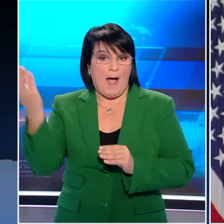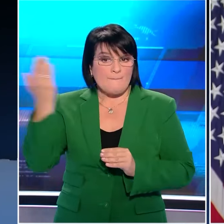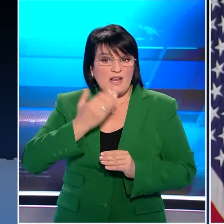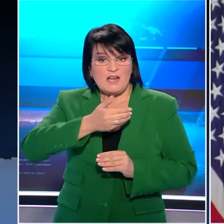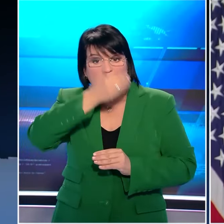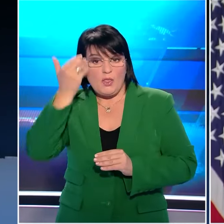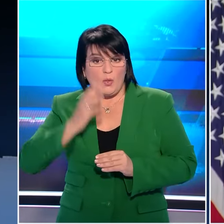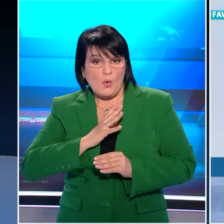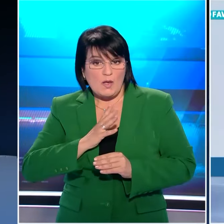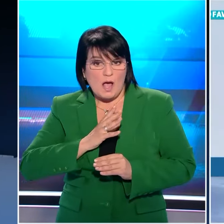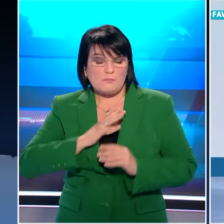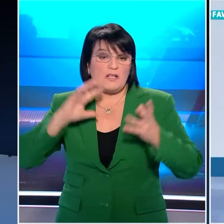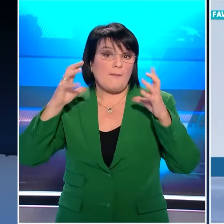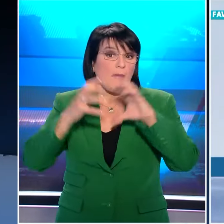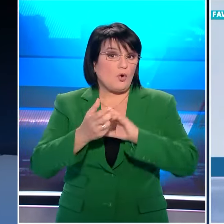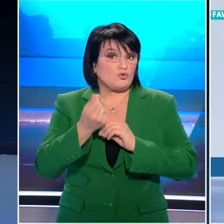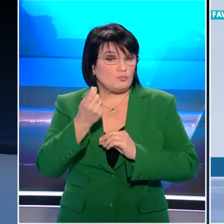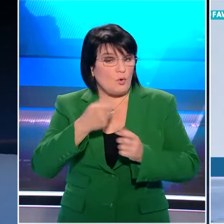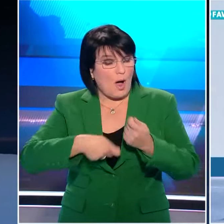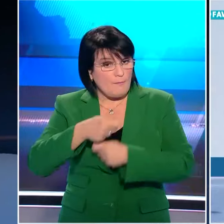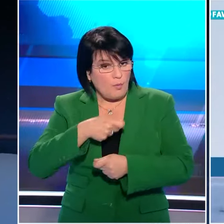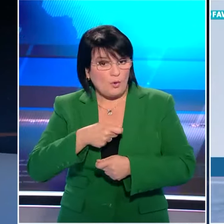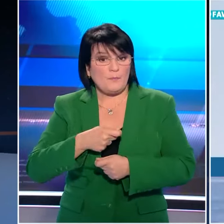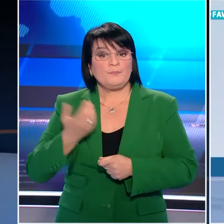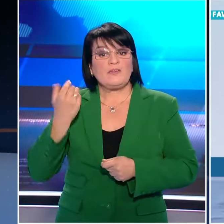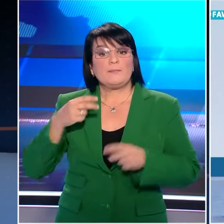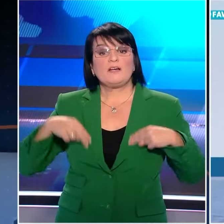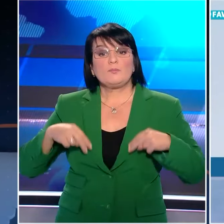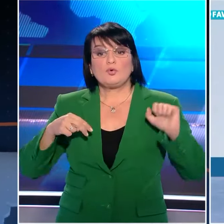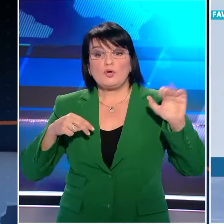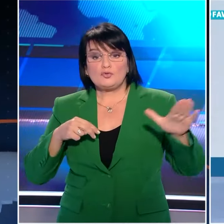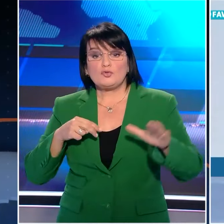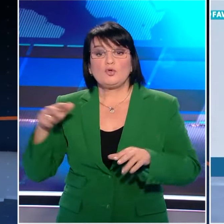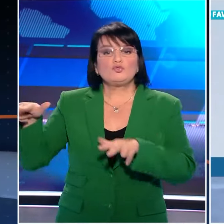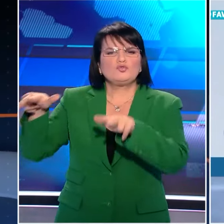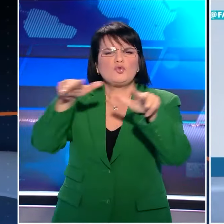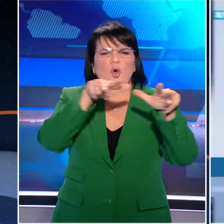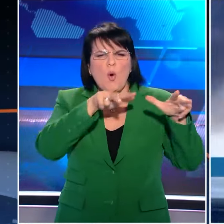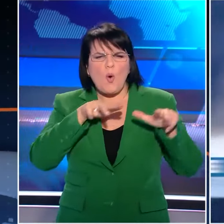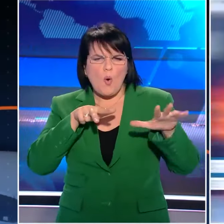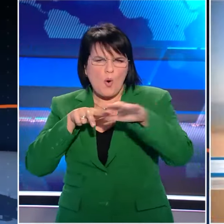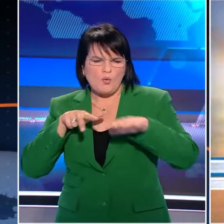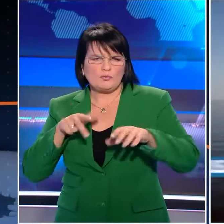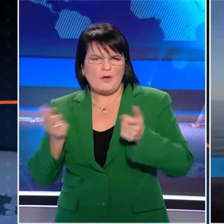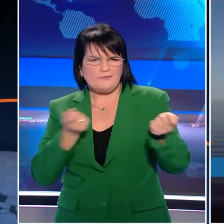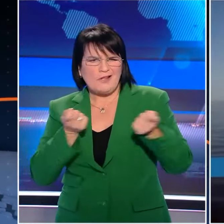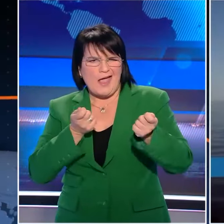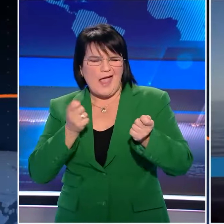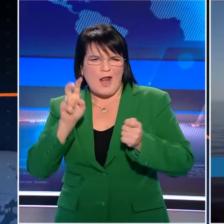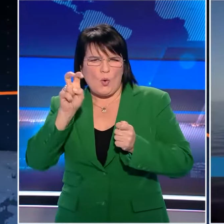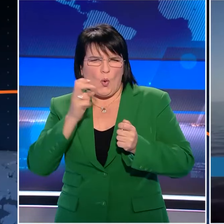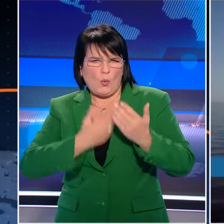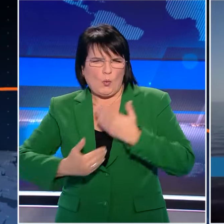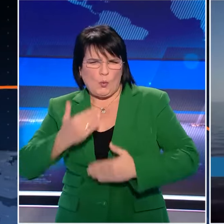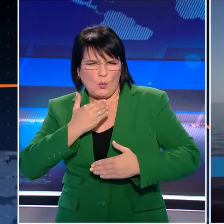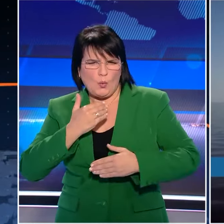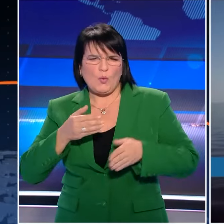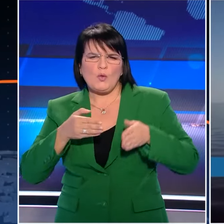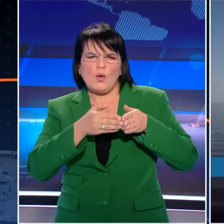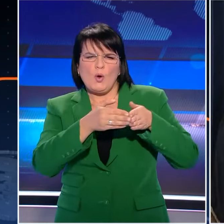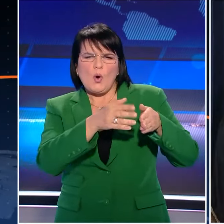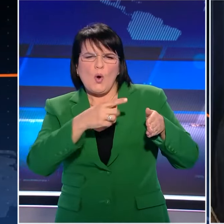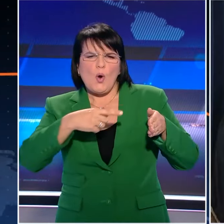and to global commerce. Είχε προηγηθεί η ανακοίνωση του Πενταγώνου πως ντρόν προερχόμενο από περιοχή ελεγχόμενη από τους Χούθη έπληξε αμερικανικό εμπορικό πλοίο στον κόλπο